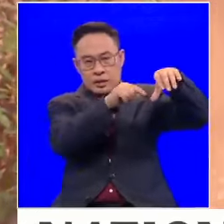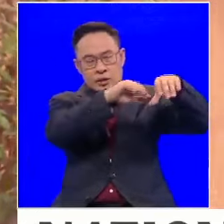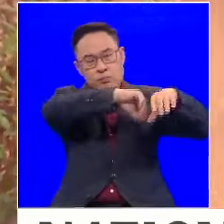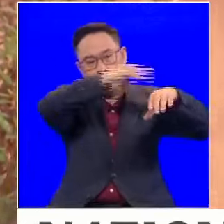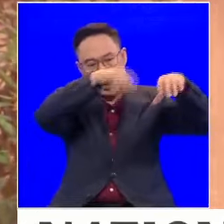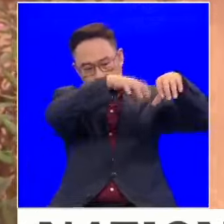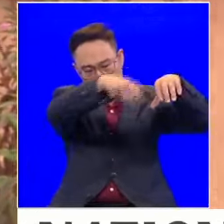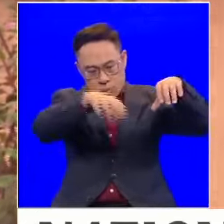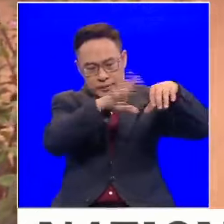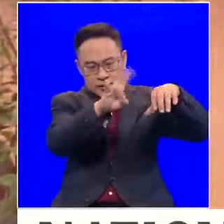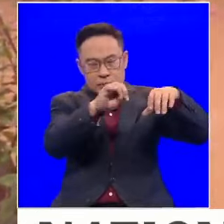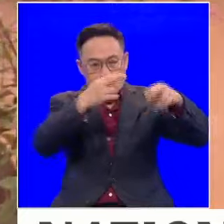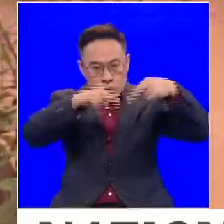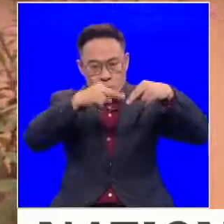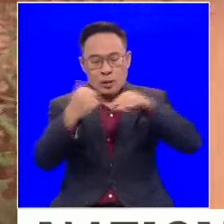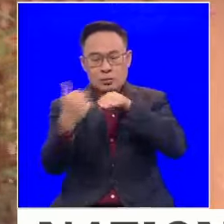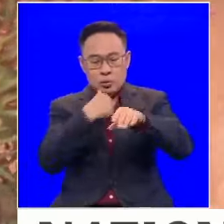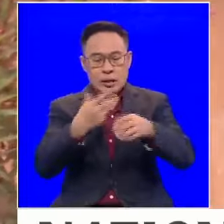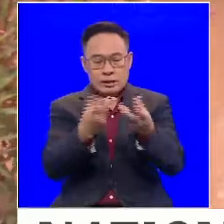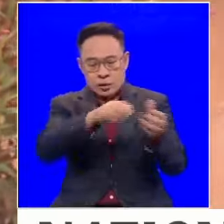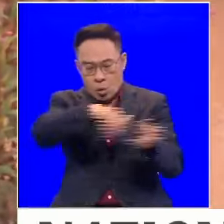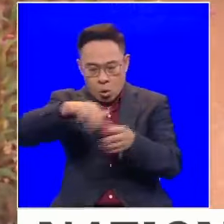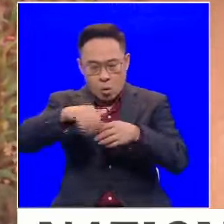แล้วก็ชาวบ้านจะสามารถใช้เส้นทางสัญจร นั้นได้เ